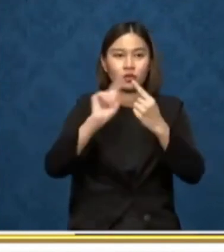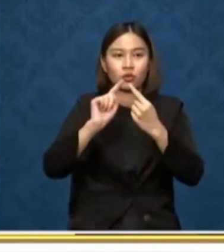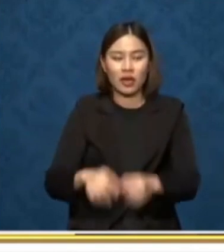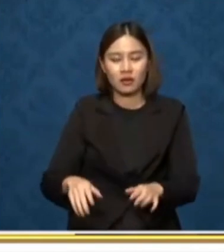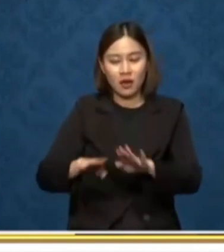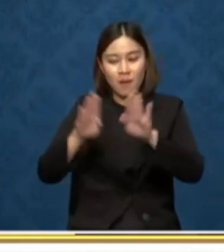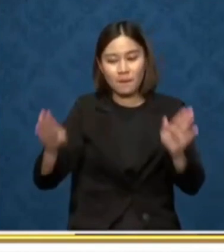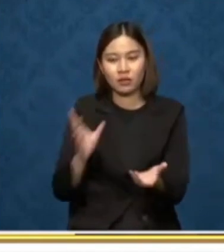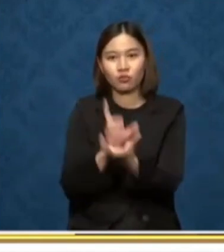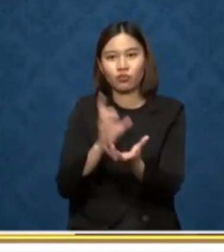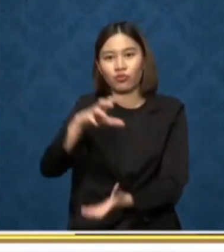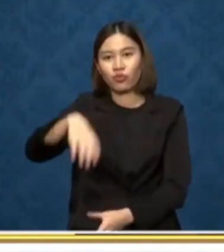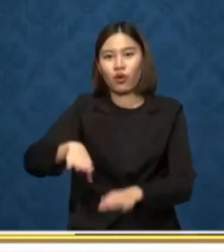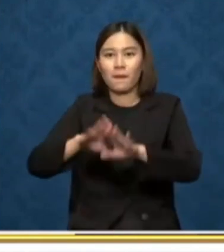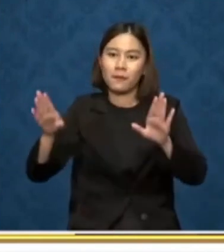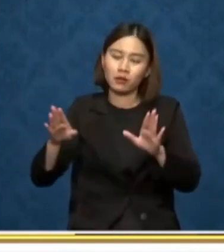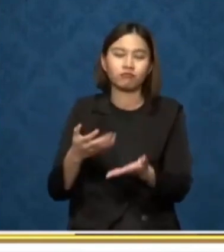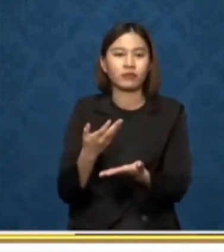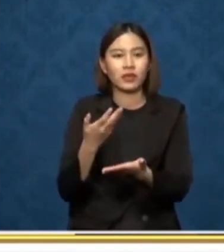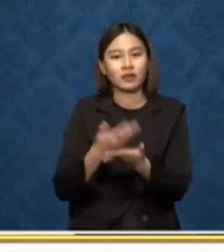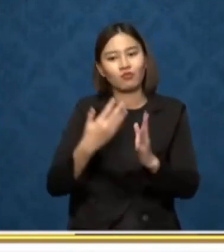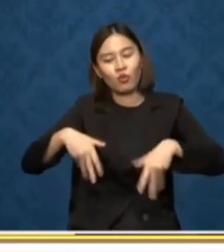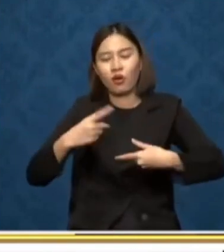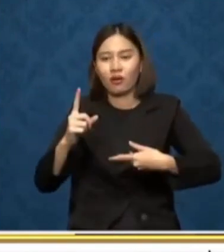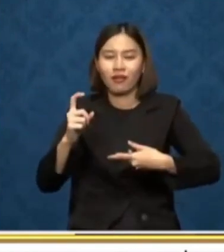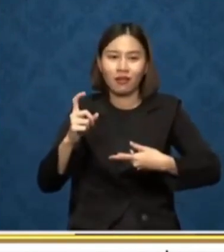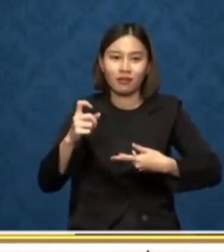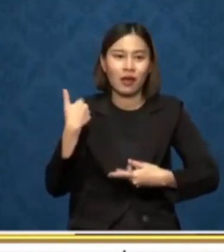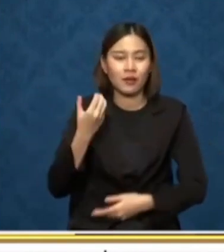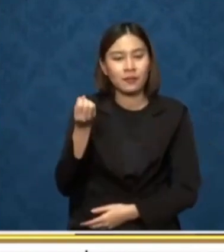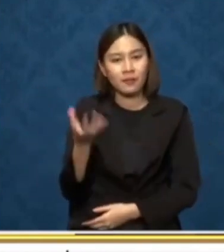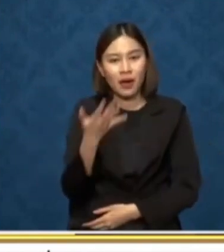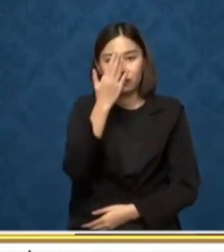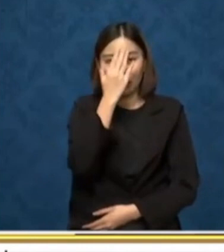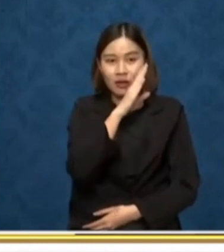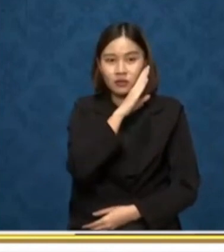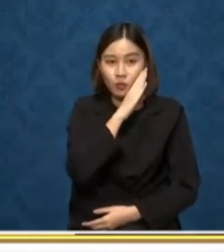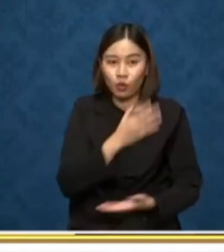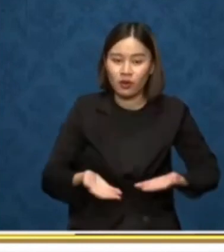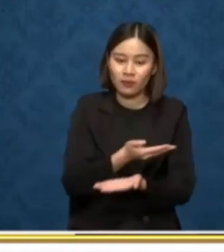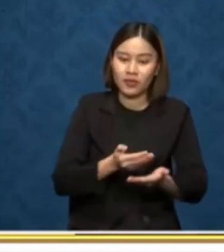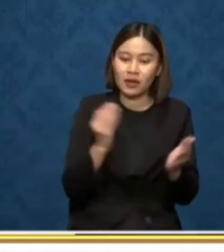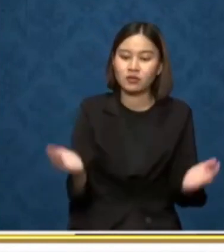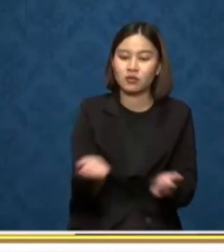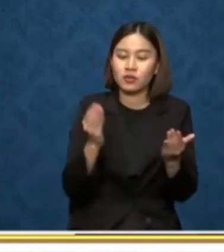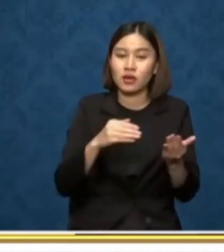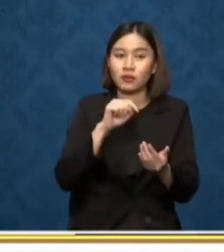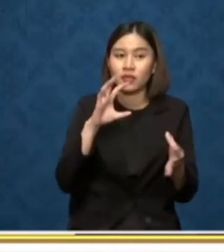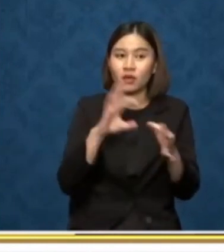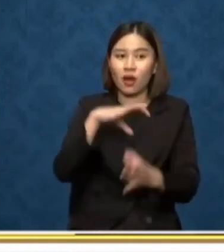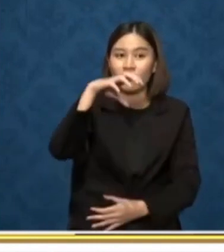นันผิดกฎหมายทำให้ประเทศสูญเสียรายได้จำนวนมากหากมีการพิจารณาส่งเสริมธุรกิจเกี่ยวกับสถ